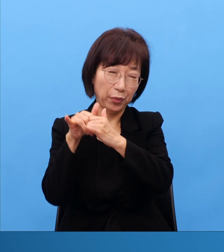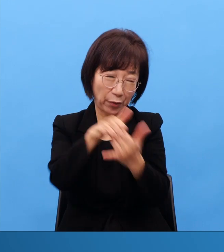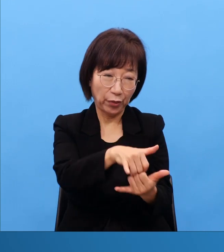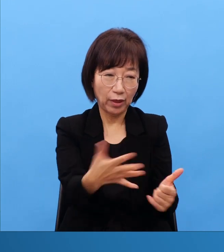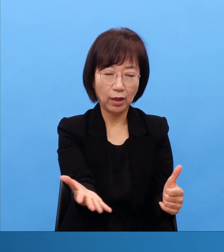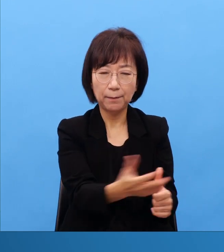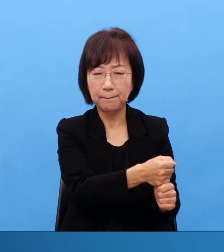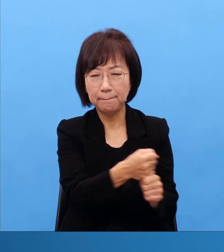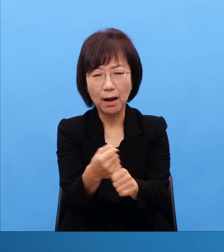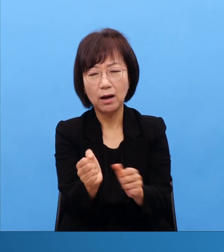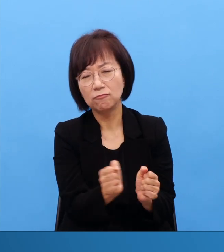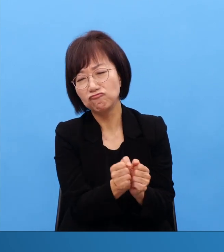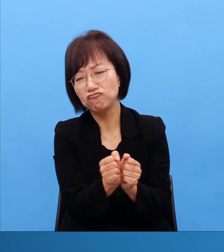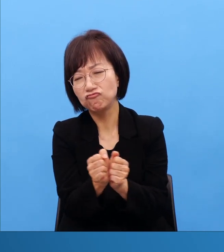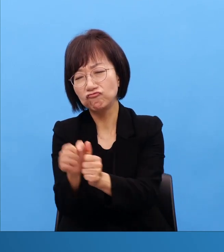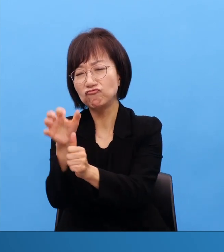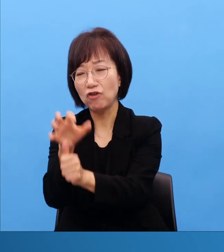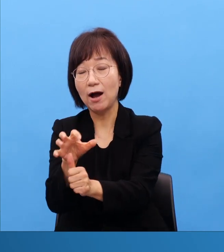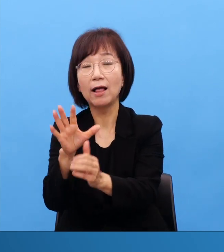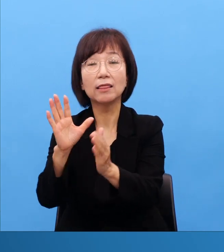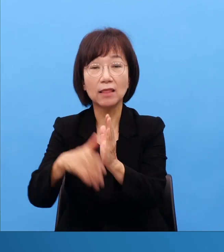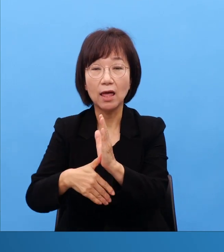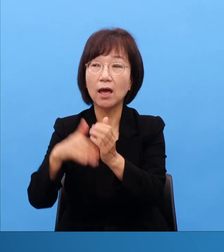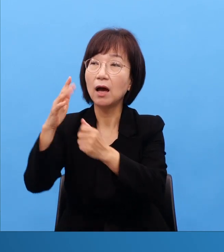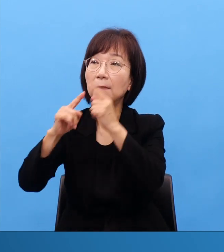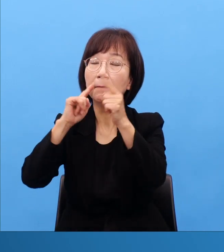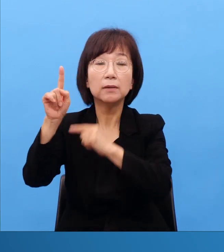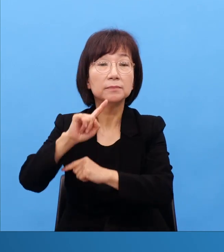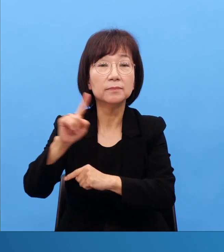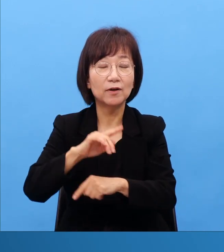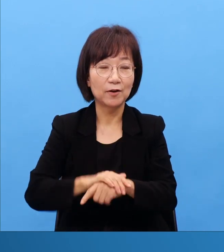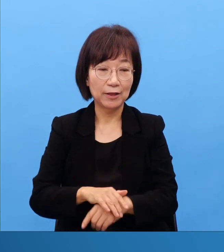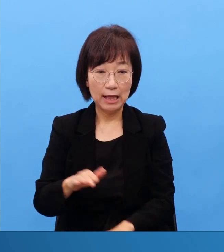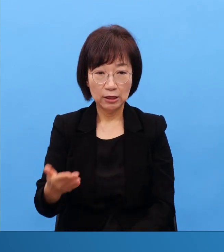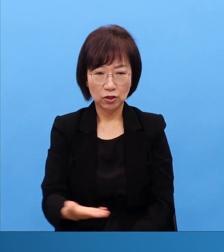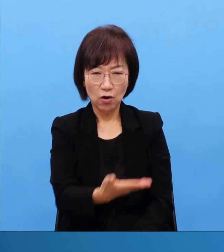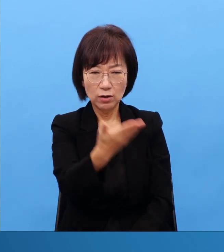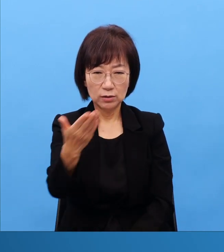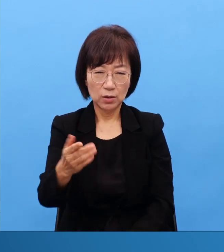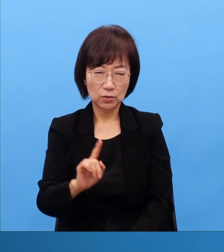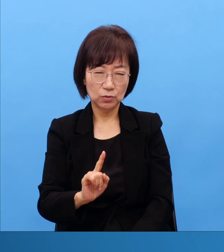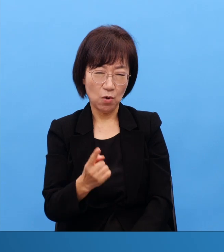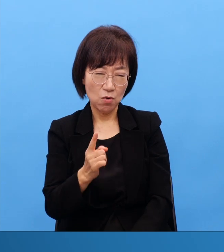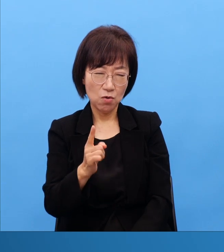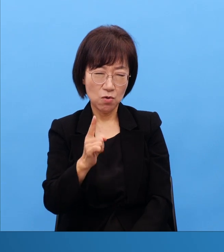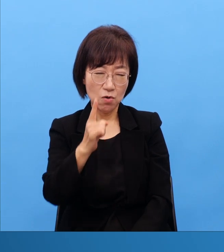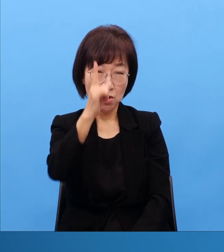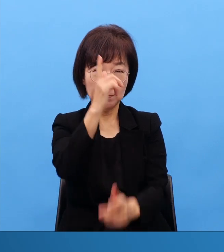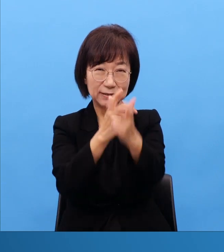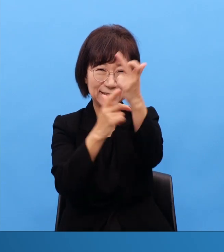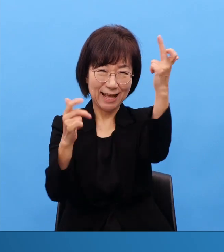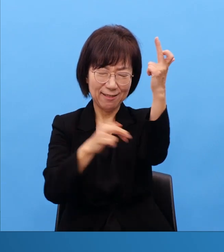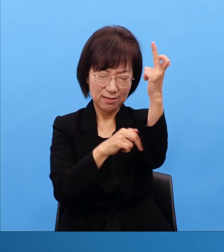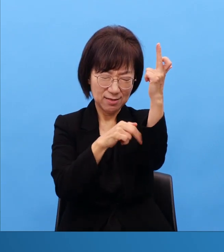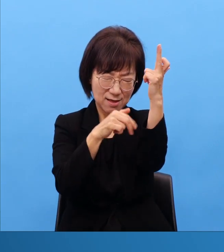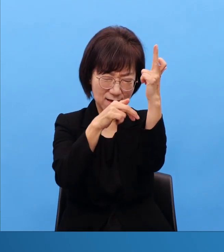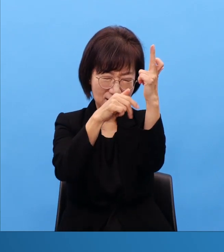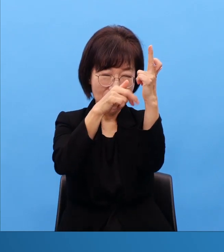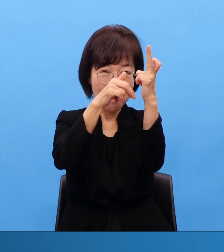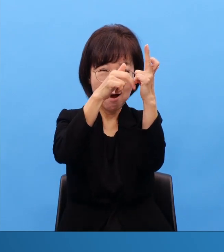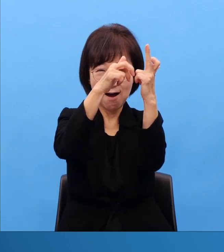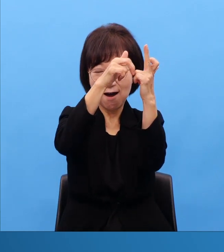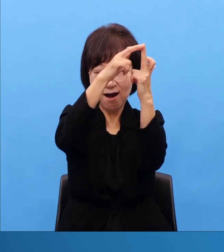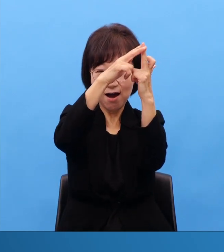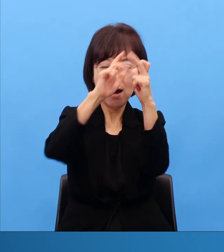뭐라고 말씀하십니까? When they were taken as captives, what did God tell them? 너희는 높은 산에 올라가서 말해라. Climb up to the high mountaintops and